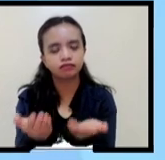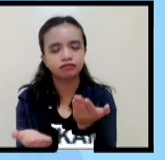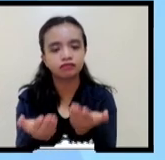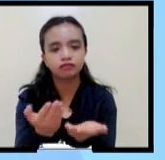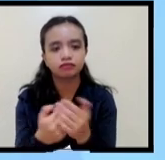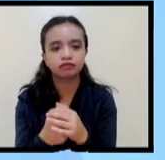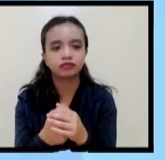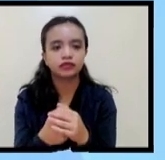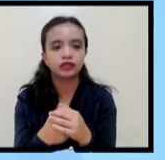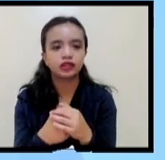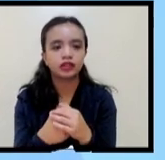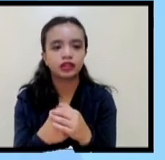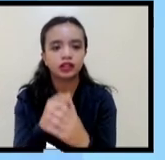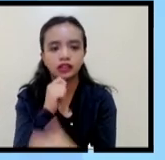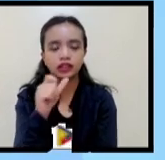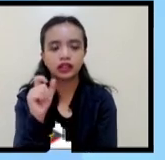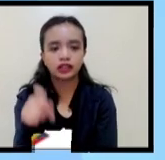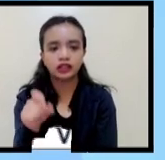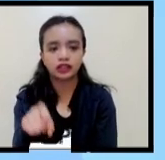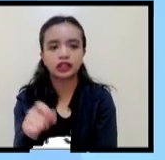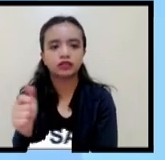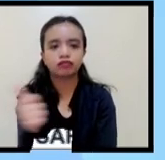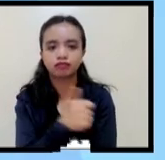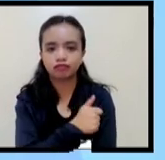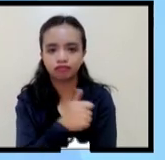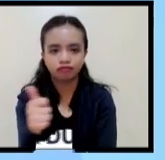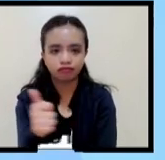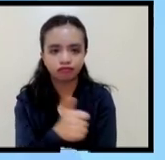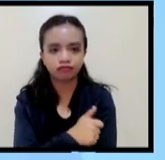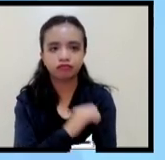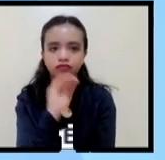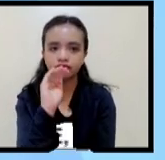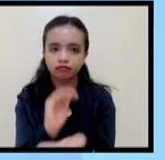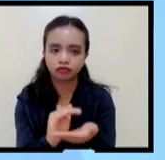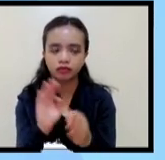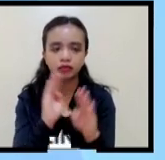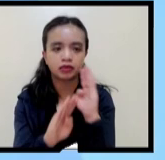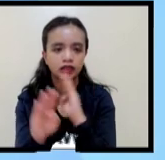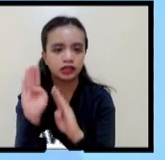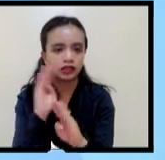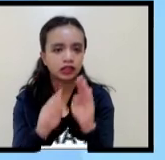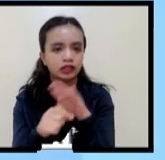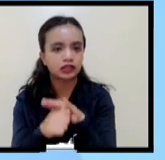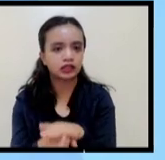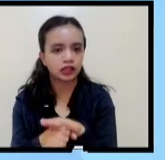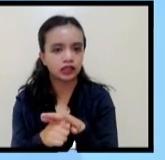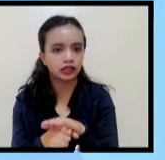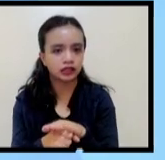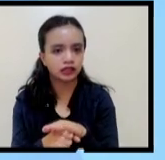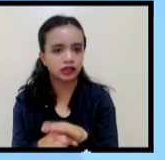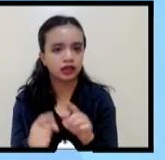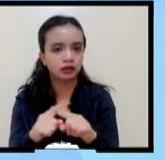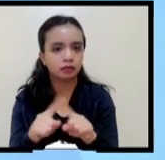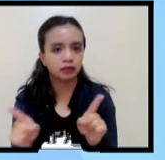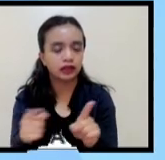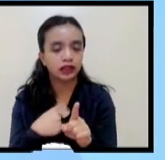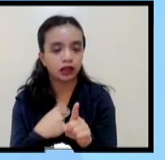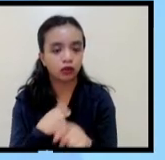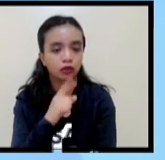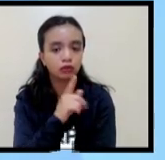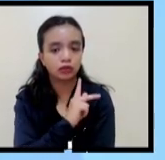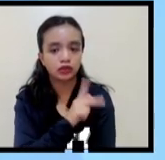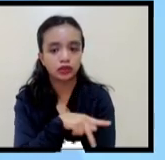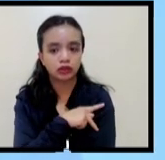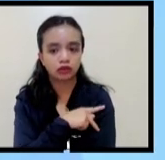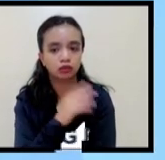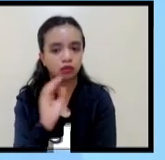yung wala ng traffic. Hindi mo na kailangan mag-commute. So less hassle, less stress. Though ako, personally, hindi naman ako nakaranas na